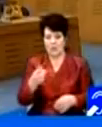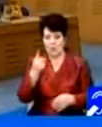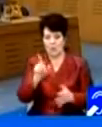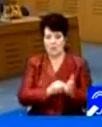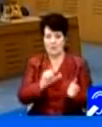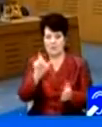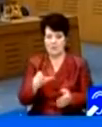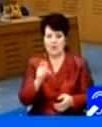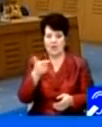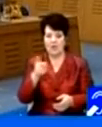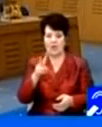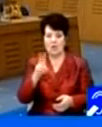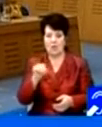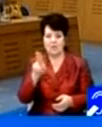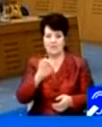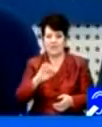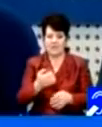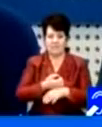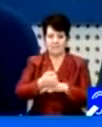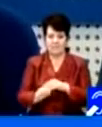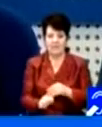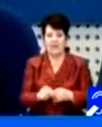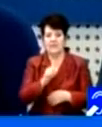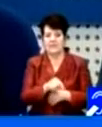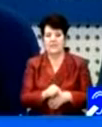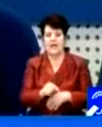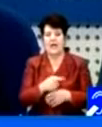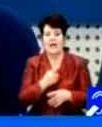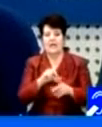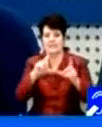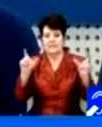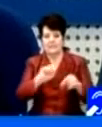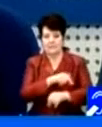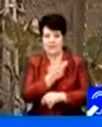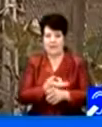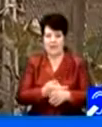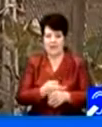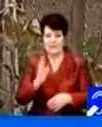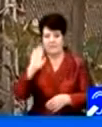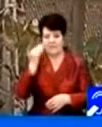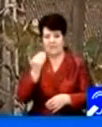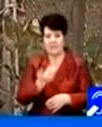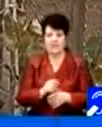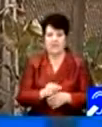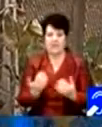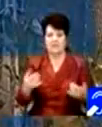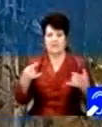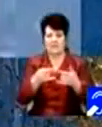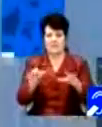din Glodeni, care a fost internat forțat într-un spital de psihiatrie. Aflați mai multe despre acest subiect imediat din